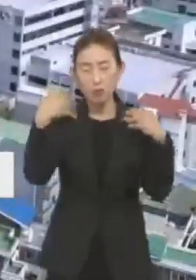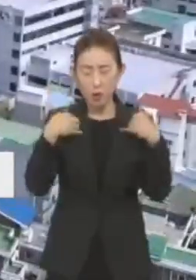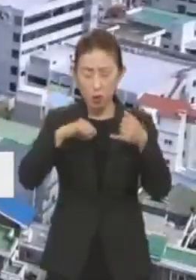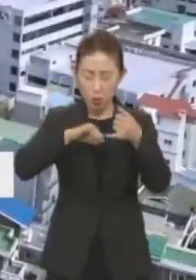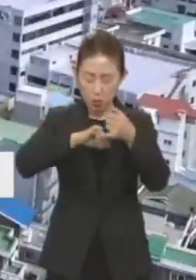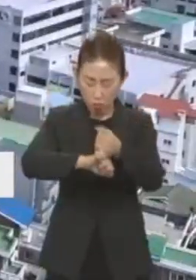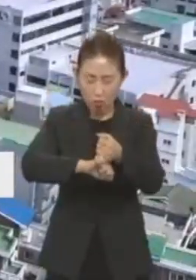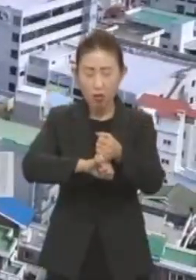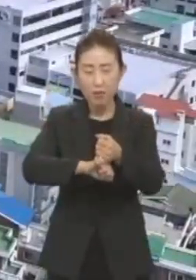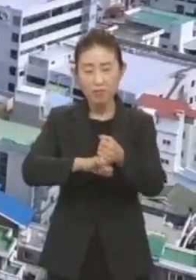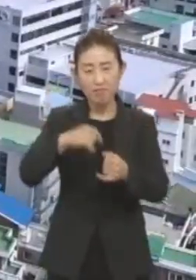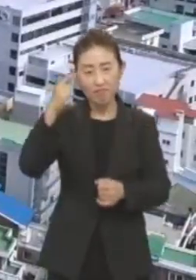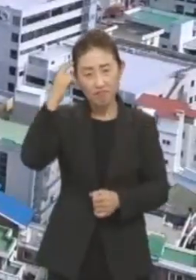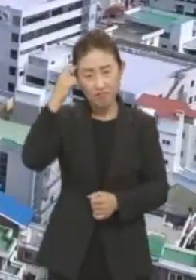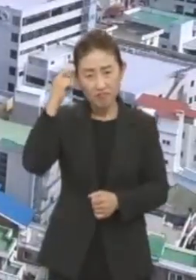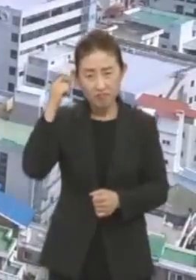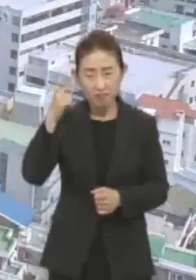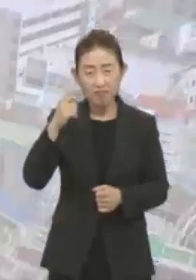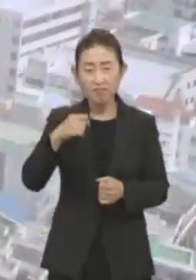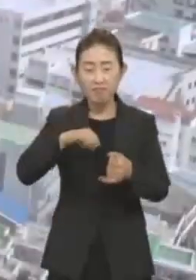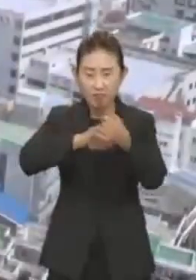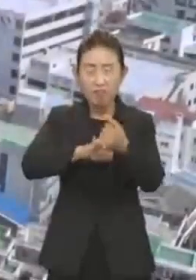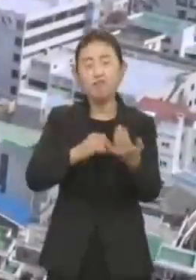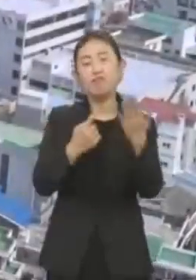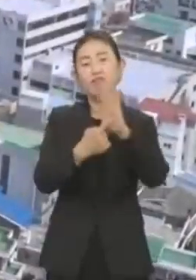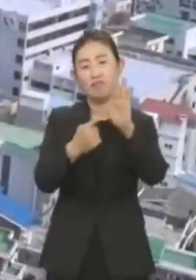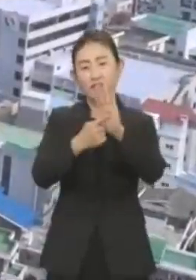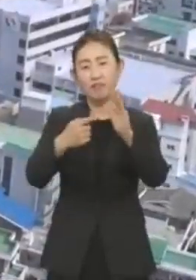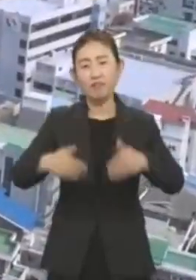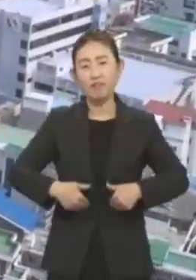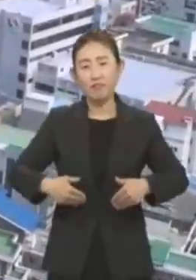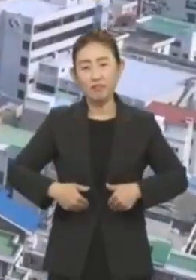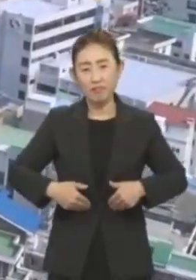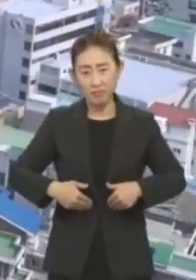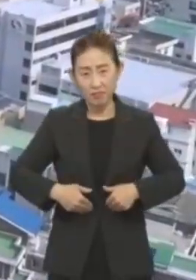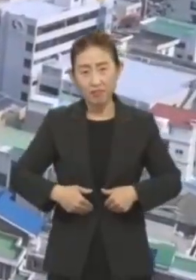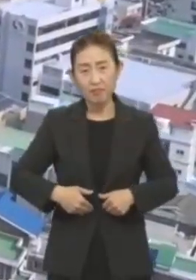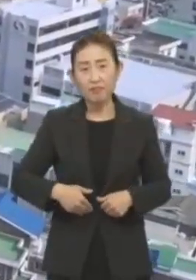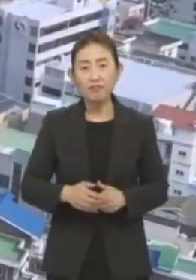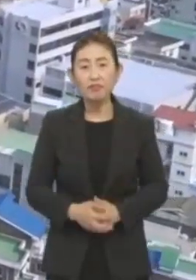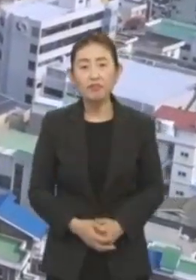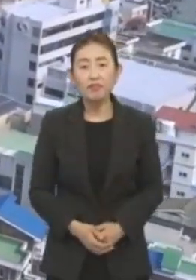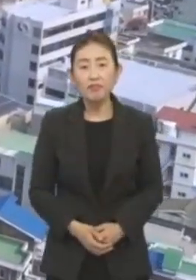의지를 보여야 한다는 목소리가 커지고 있습니다. TJB 김성민입니다.